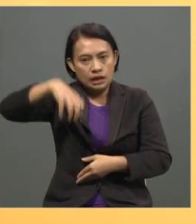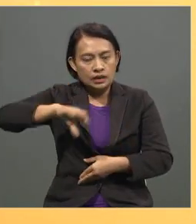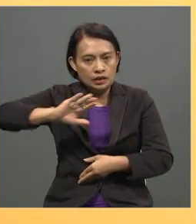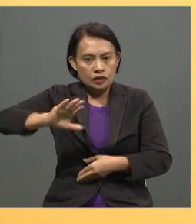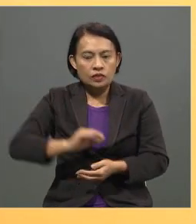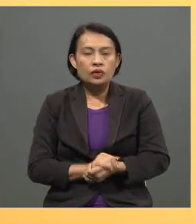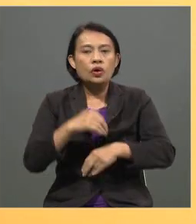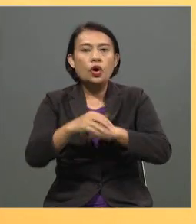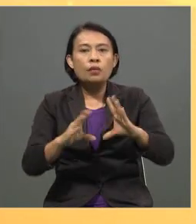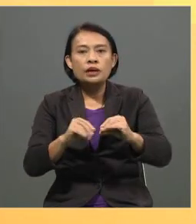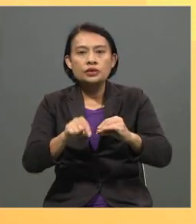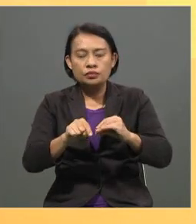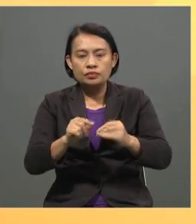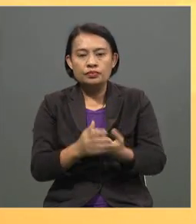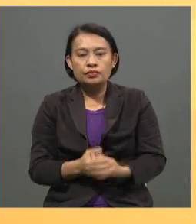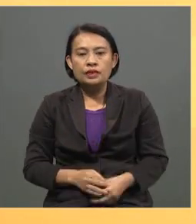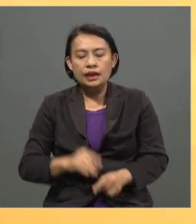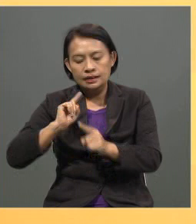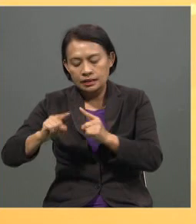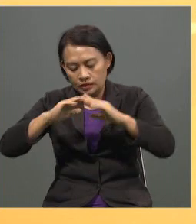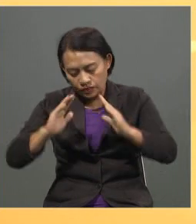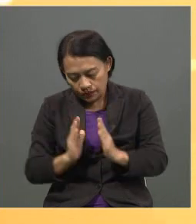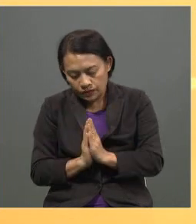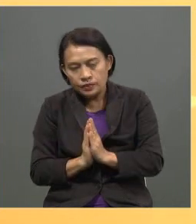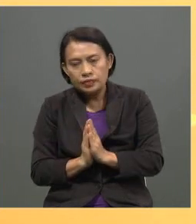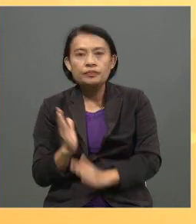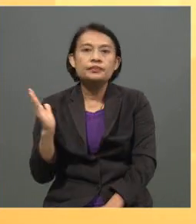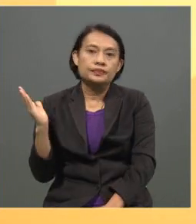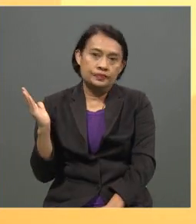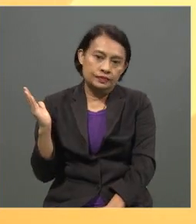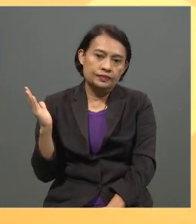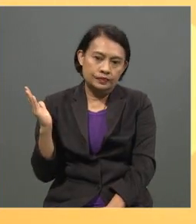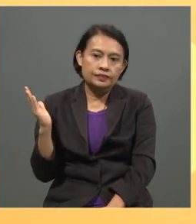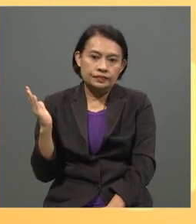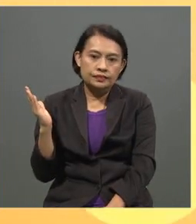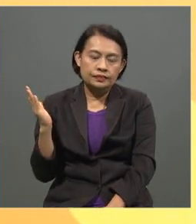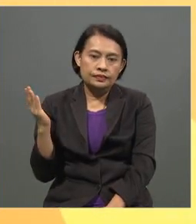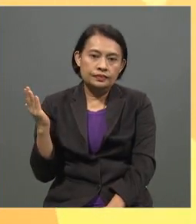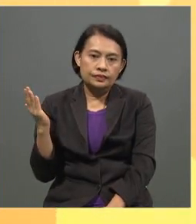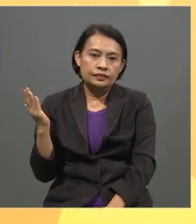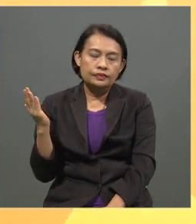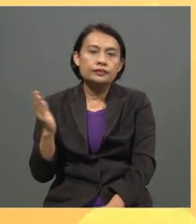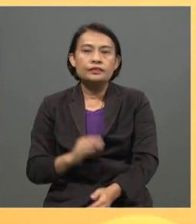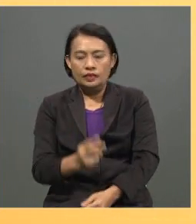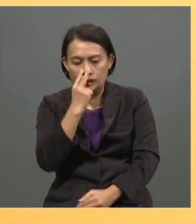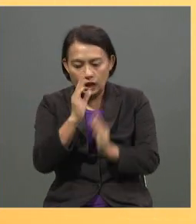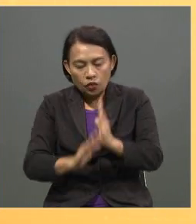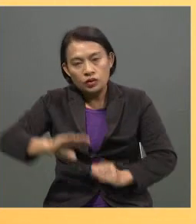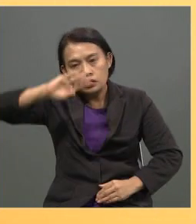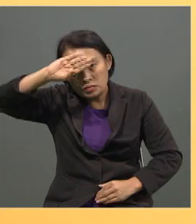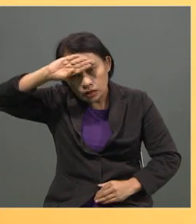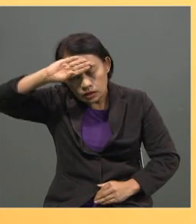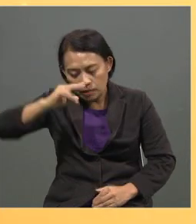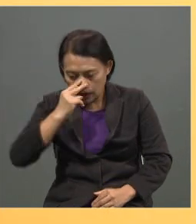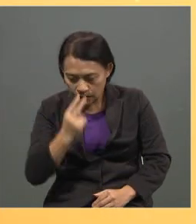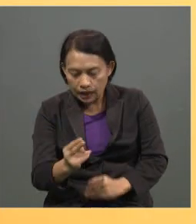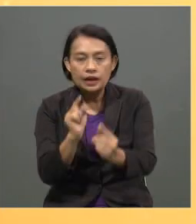เรือที่ลานทัศนาภรณ์ที่วัดอรุณราชวรารามนะครับและในกรณีที่คุณผู้ชมไปพบผู้ป่วยนะครับหรือมีผู้ป่วยที่